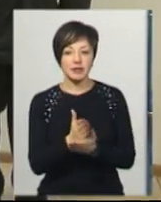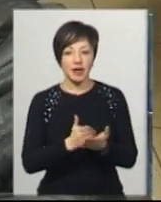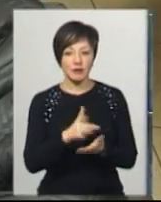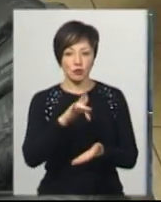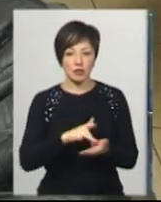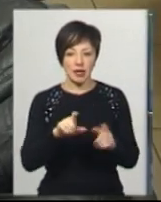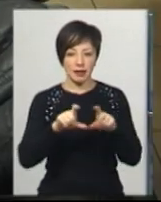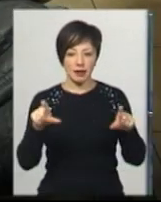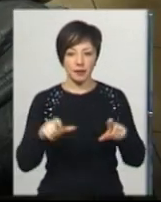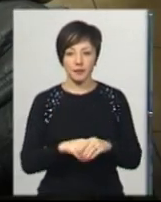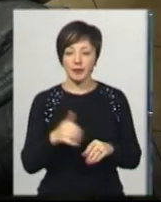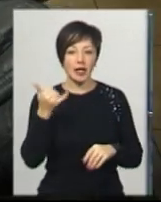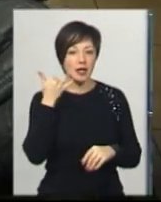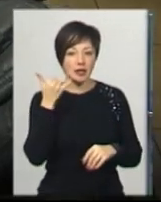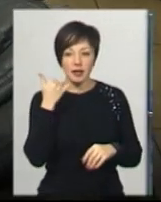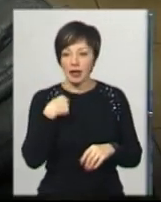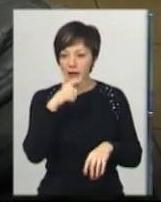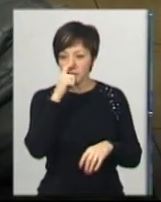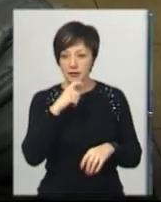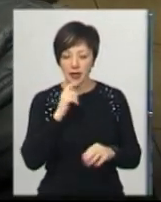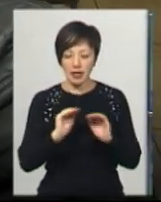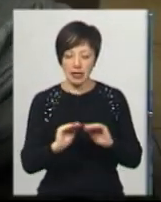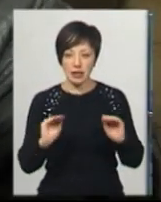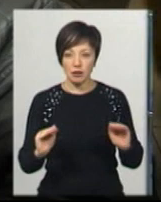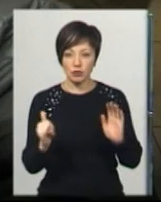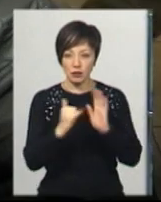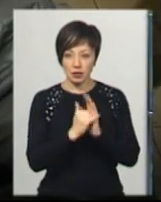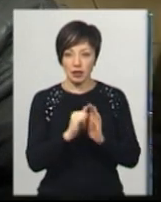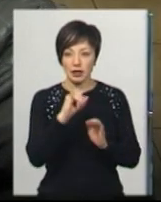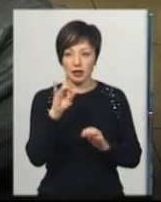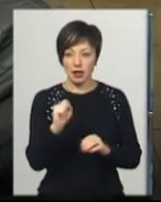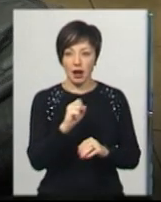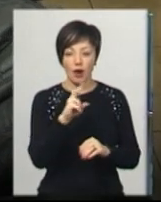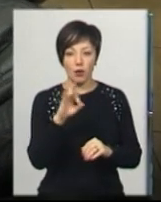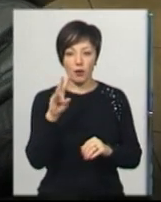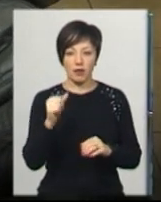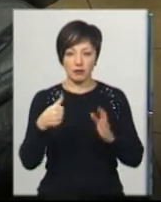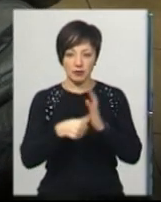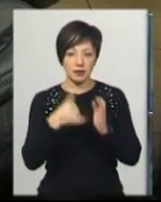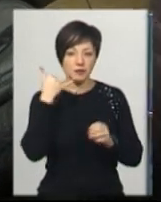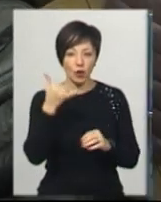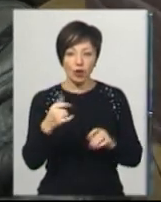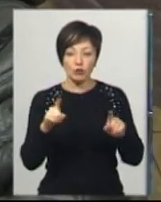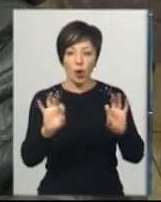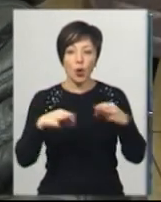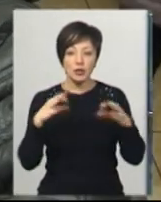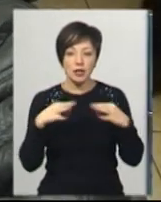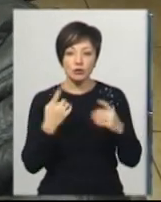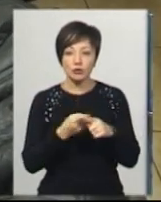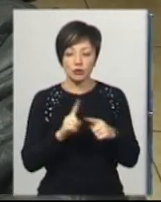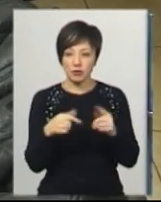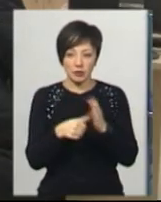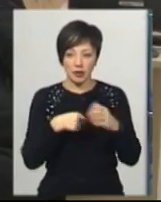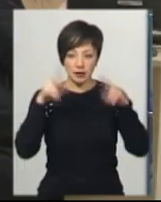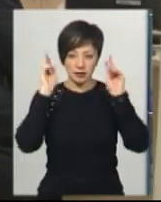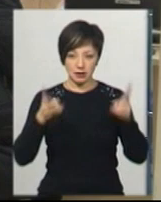центрі. На телефоні я не розбираюся. Мені діти поставили Іра і Альона. Все, я на них наживаю. А щоб вони мені того розкажуть, що мені нажимати,